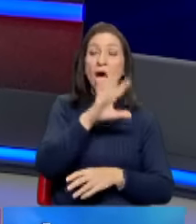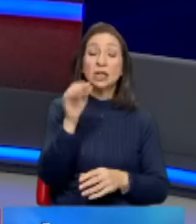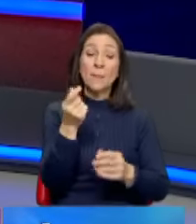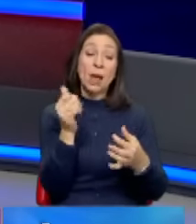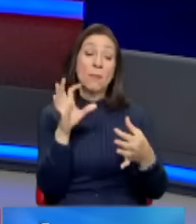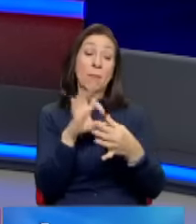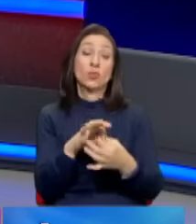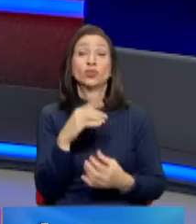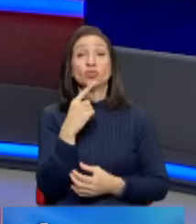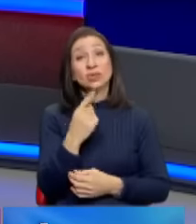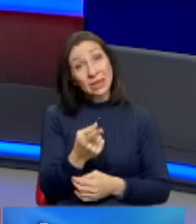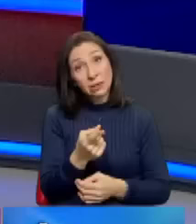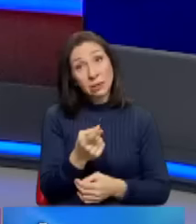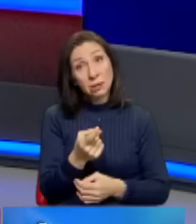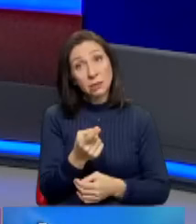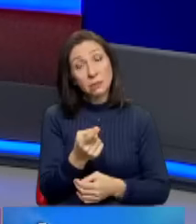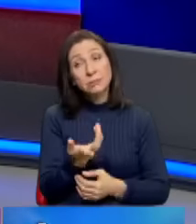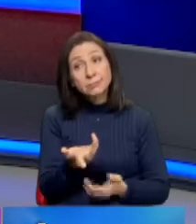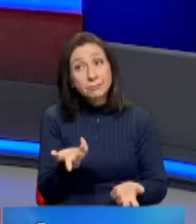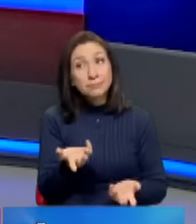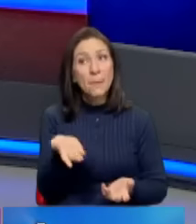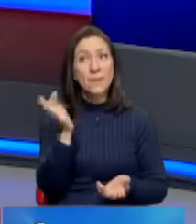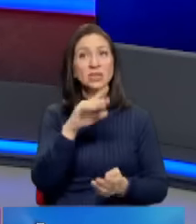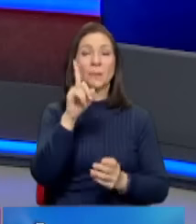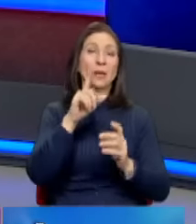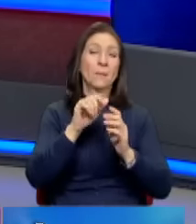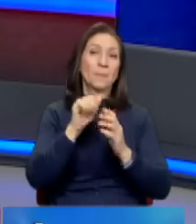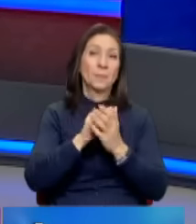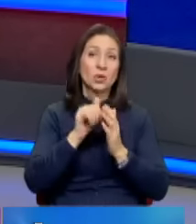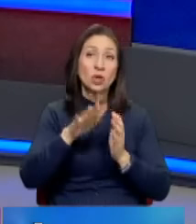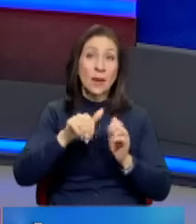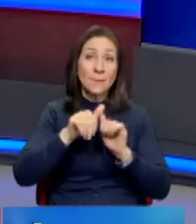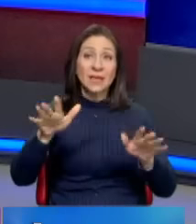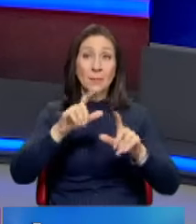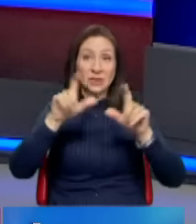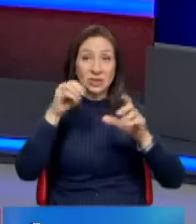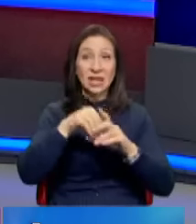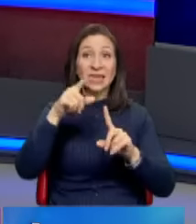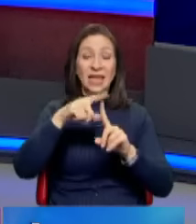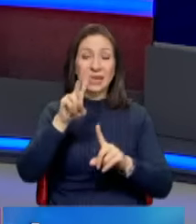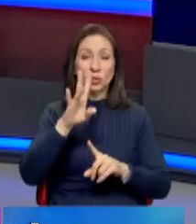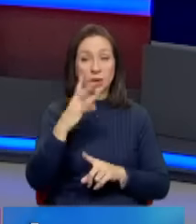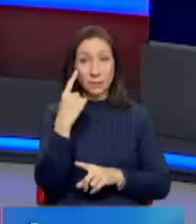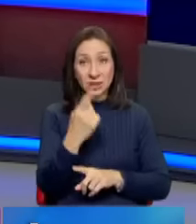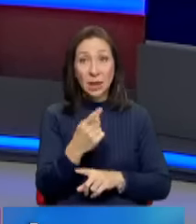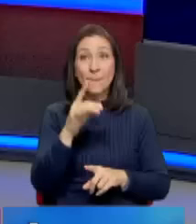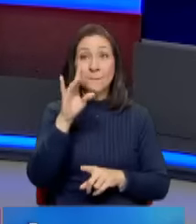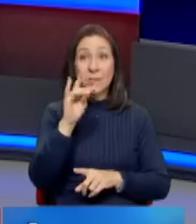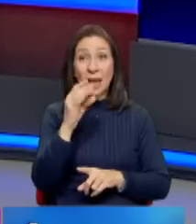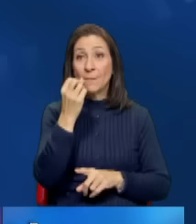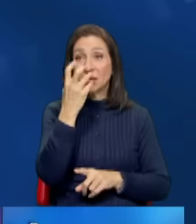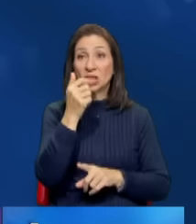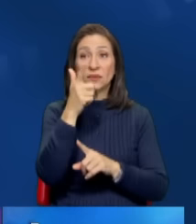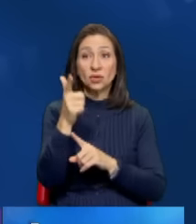şeyi paraya bağlıyorsunuz oldu. Bir başka medya manşeti için, sosyal medya manşeti için T24'e gideceğiz. MHP'den